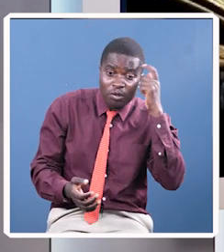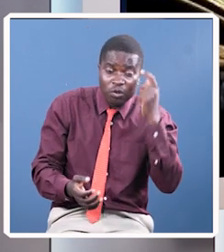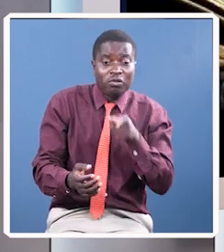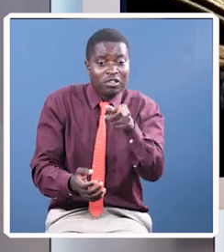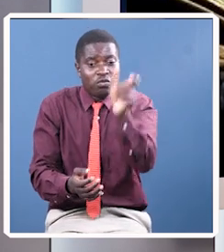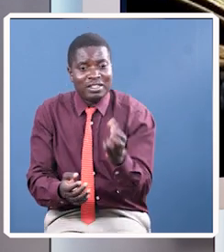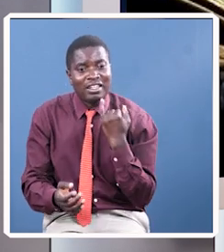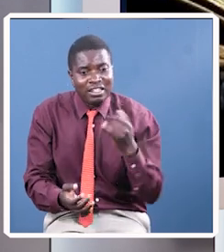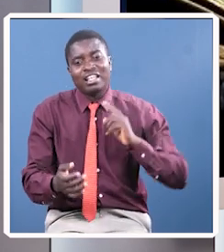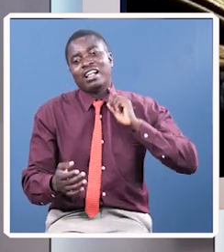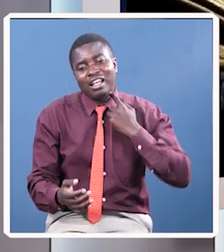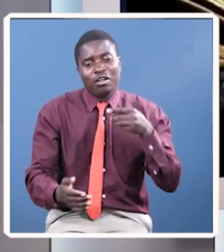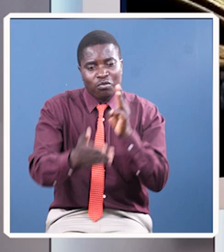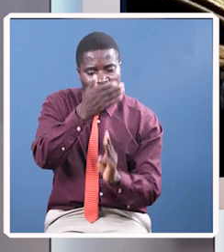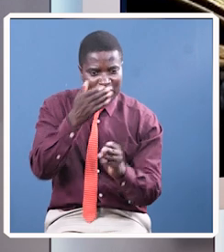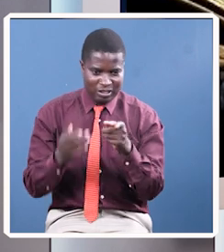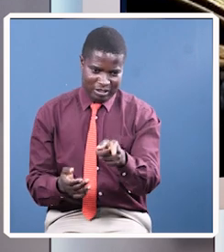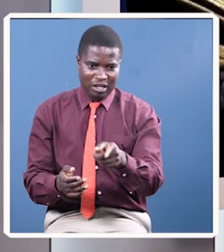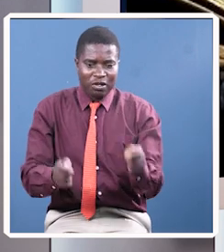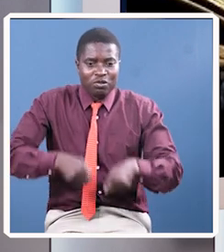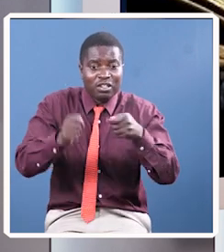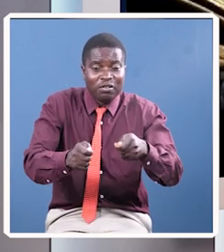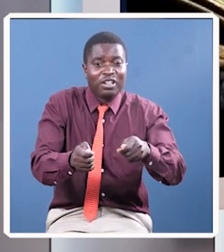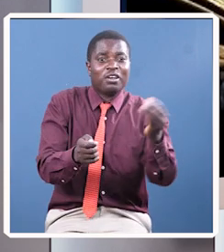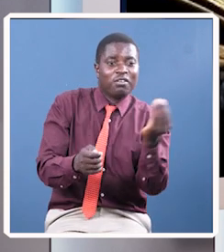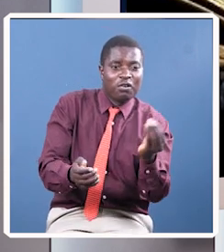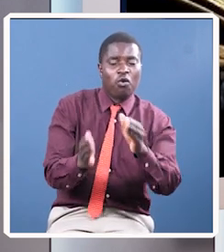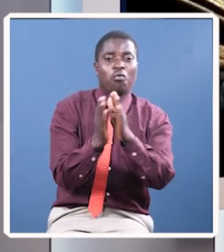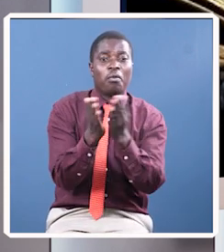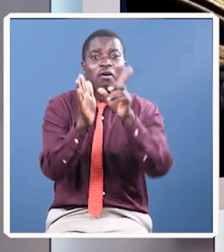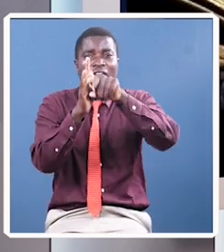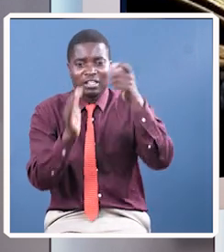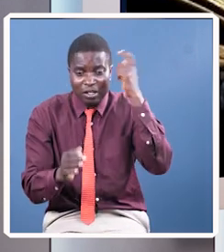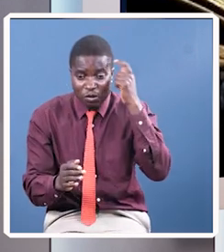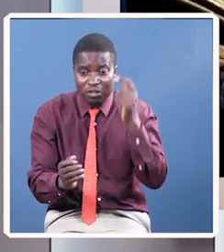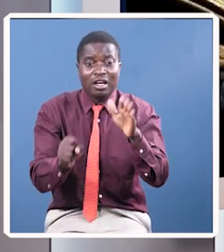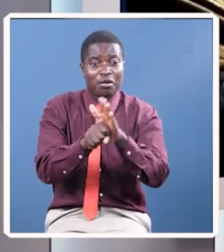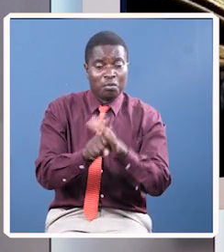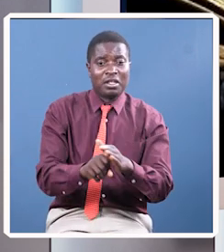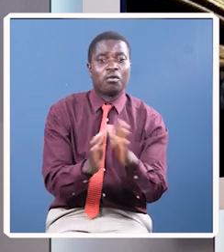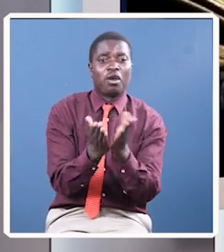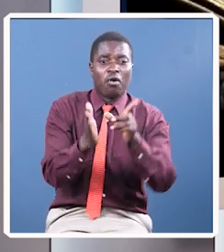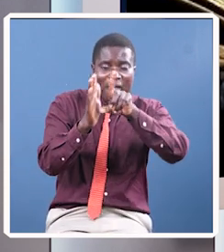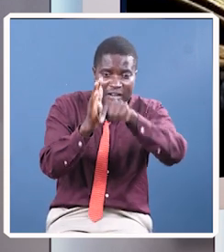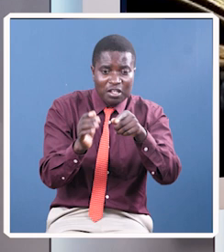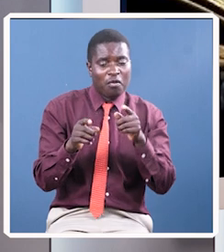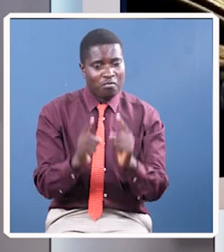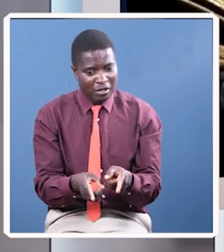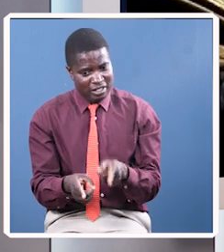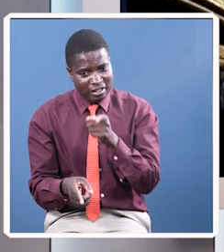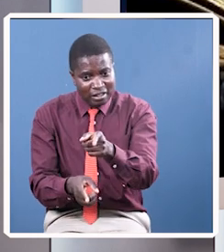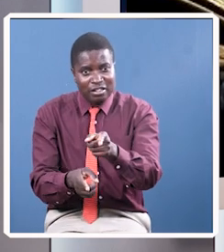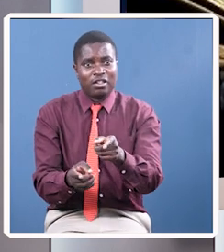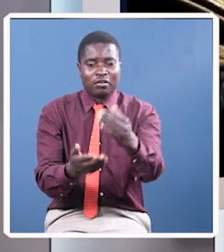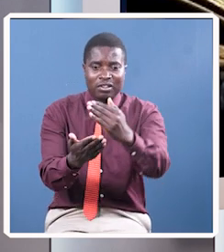wenema. Tuda kukupai mavesi mashoma. I know uti akawanda. Atino kuna kusevenzesa. But aya ano